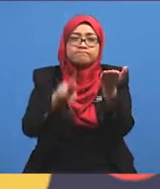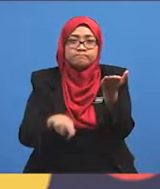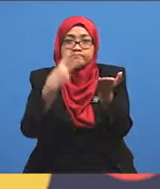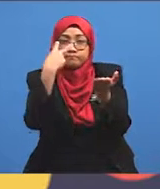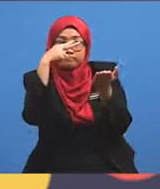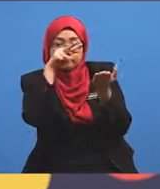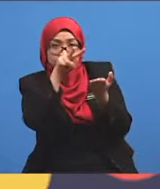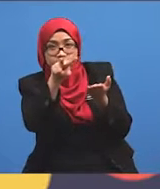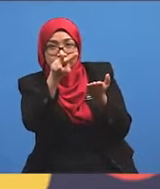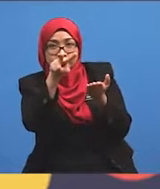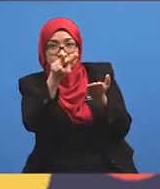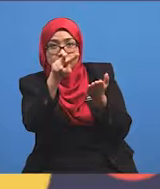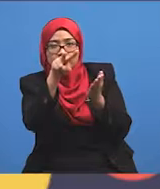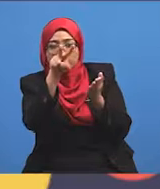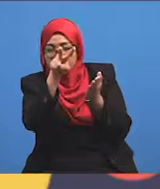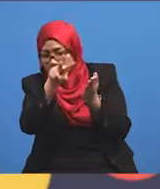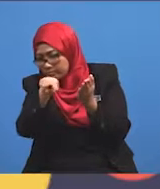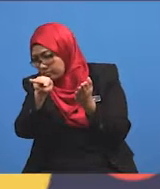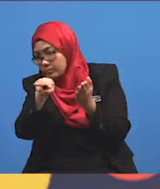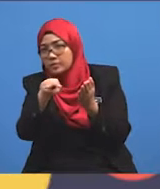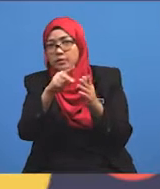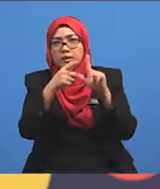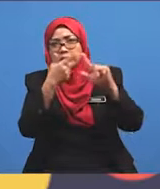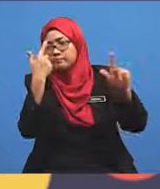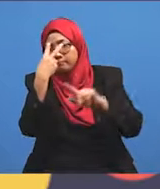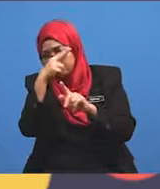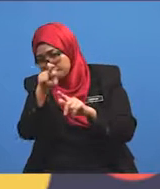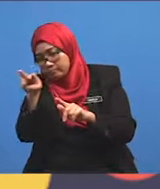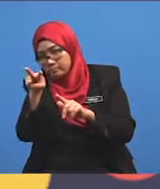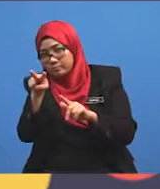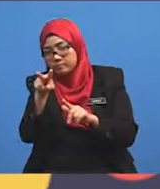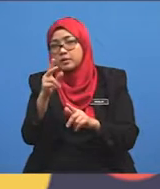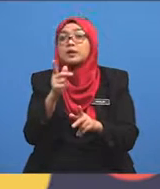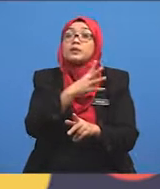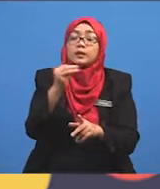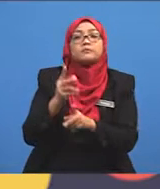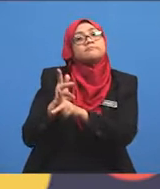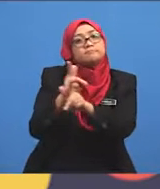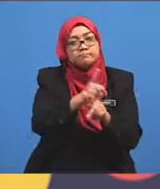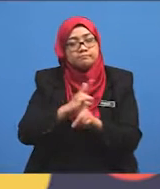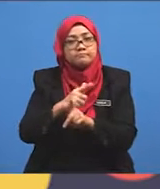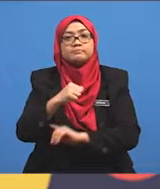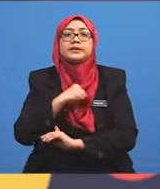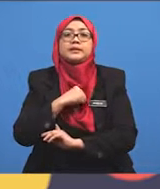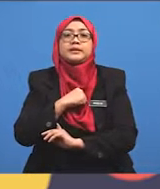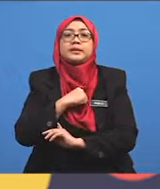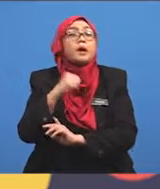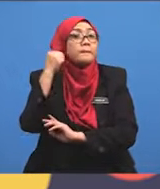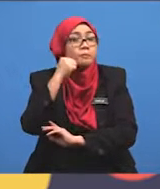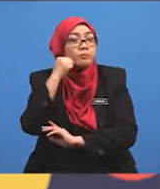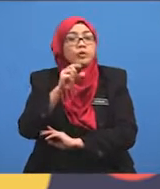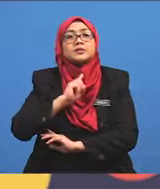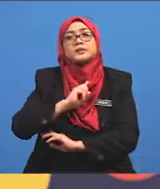pandangan mereka daripada mandang yang haram dan memelihara kehormatan diri. Perempuan Islam juga